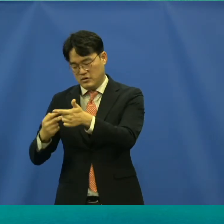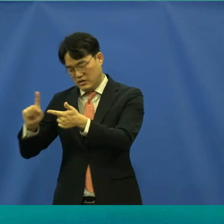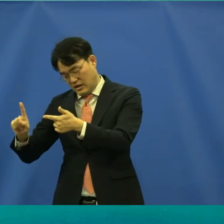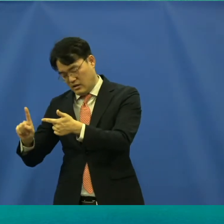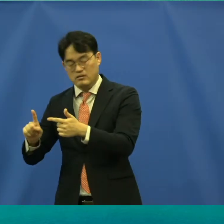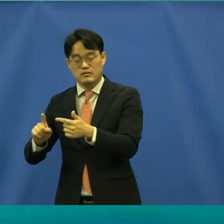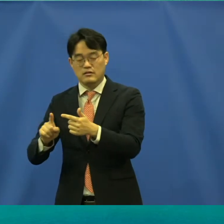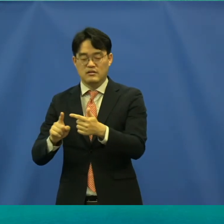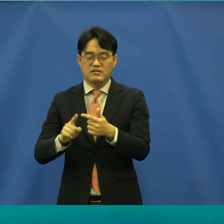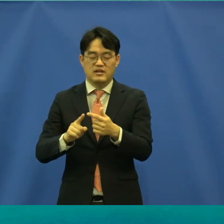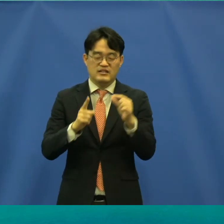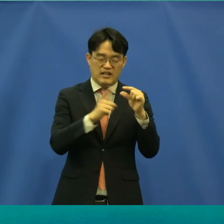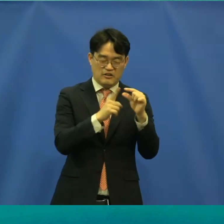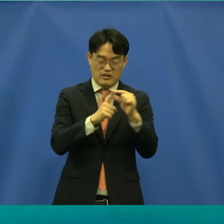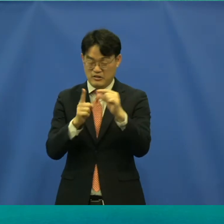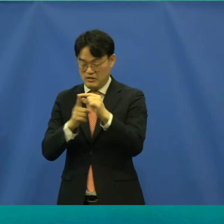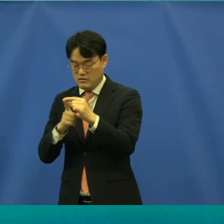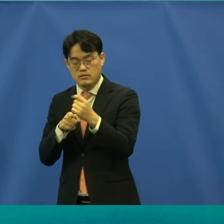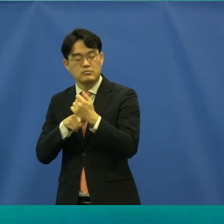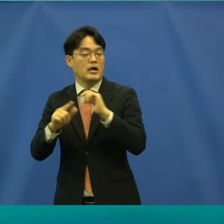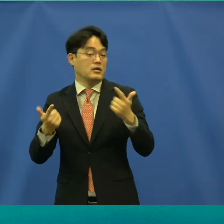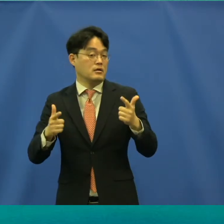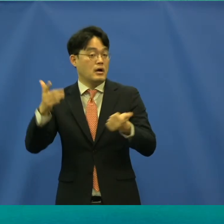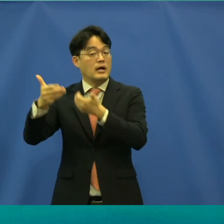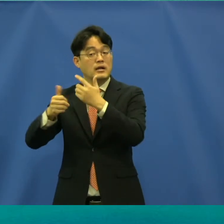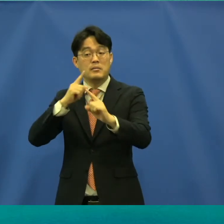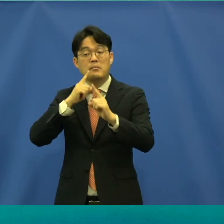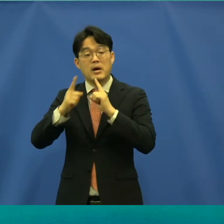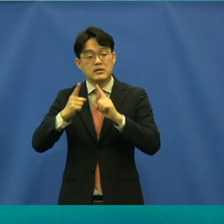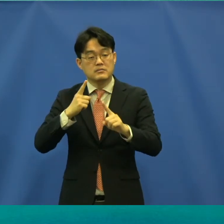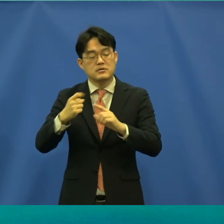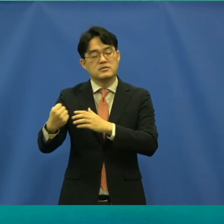말씀은 그 자체가 능력입니다.